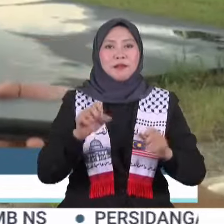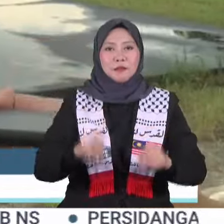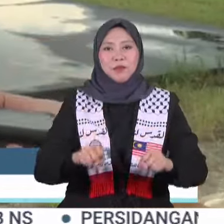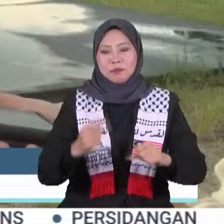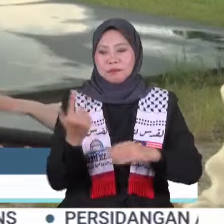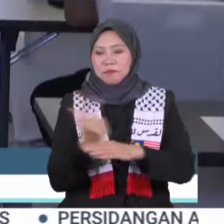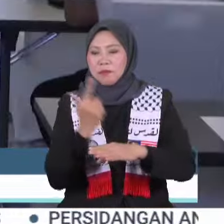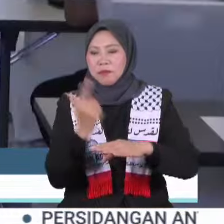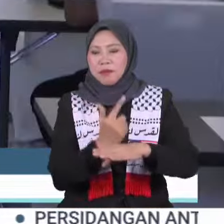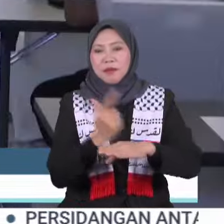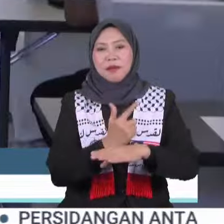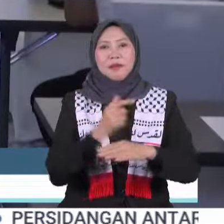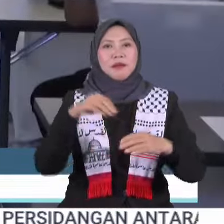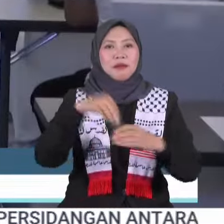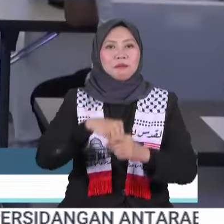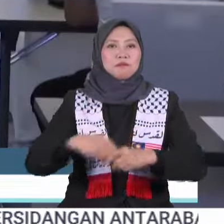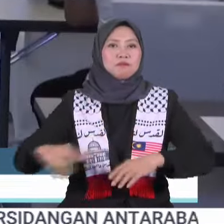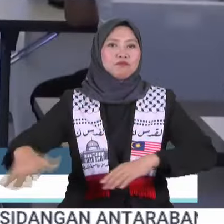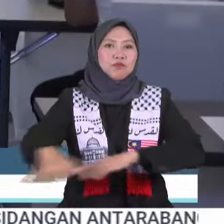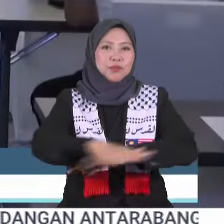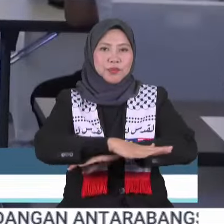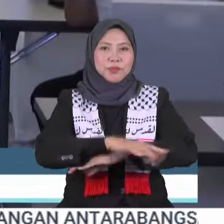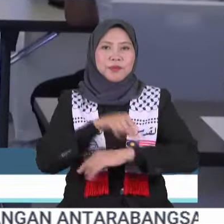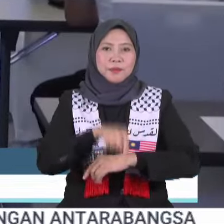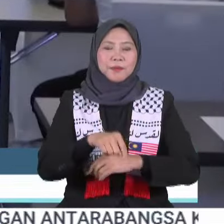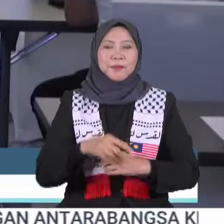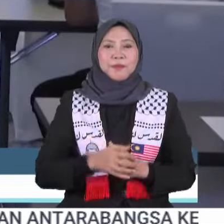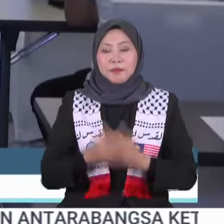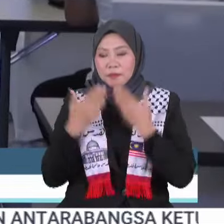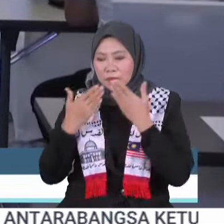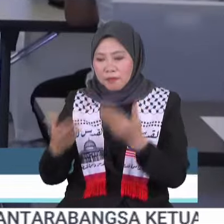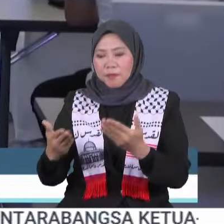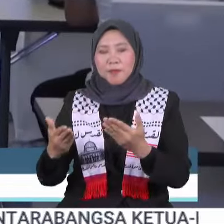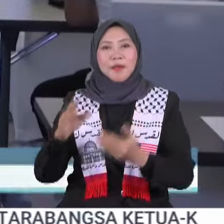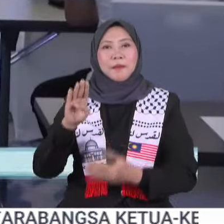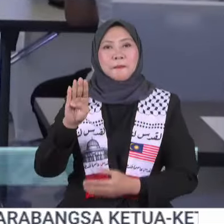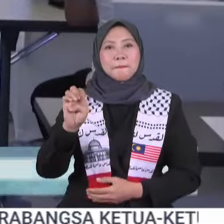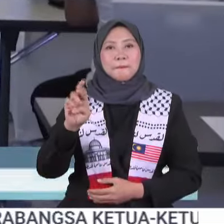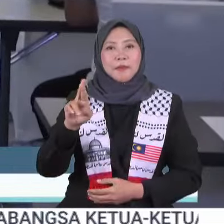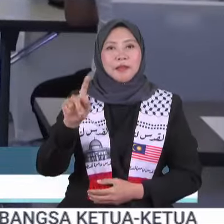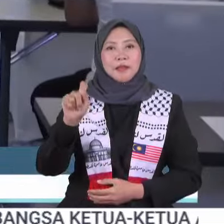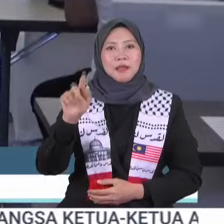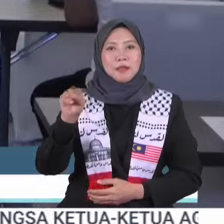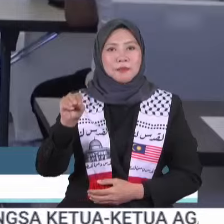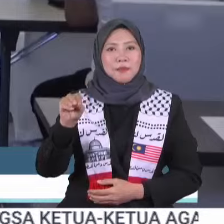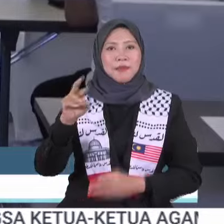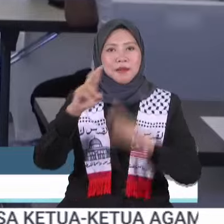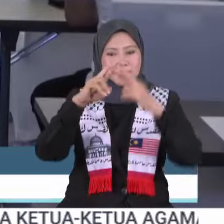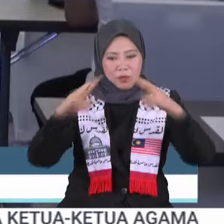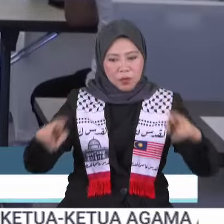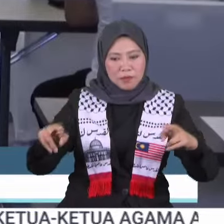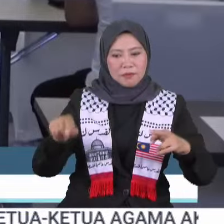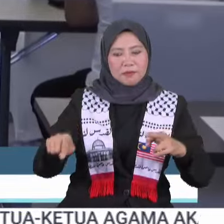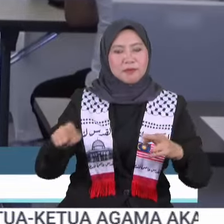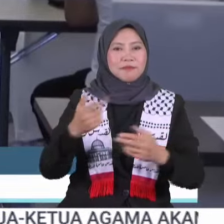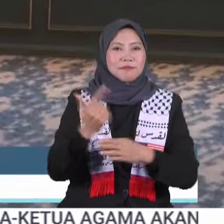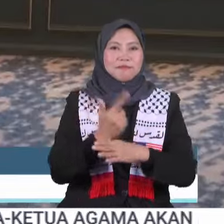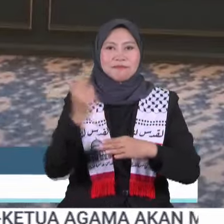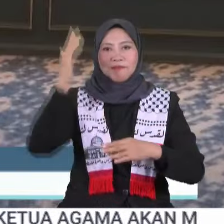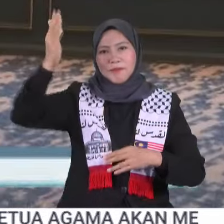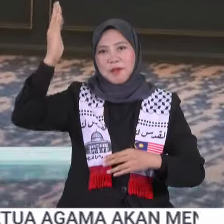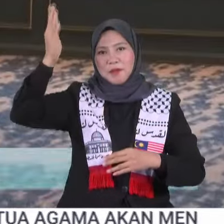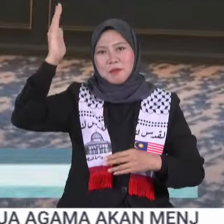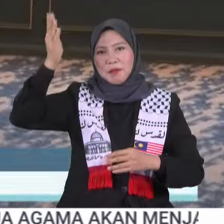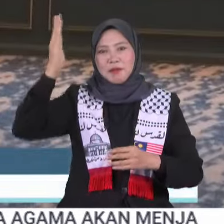kat dalam waterpark tu. Terima kasih kepada pihak Bertam Resort kerana bekerjasama dengan pihak HRD Corp dalam mengadakan satu sesi